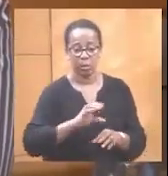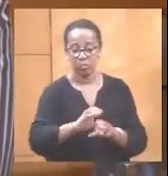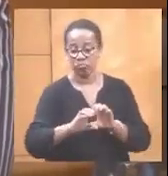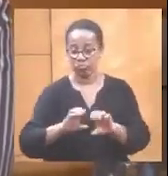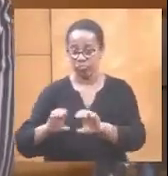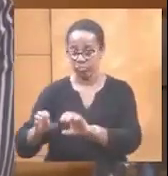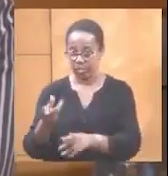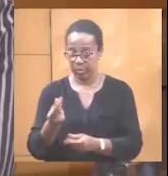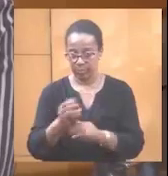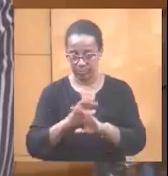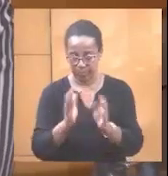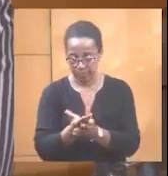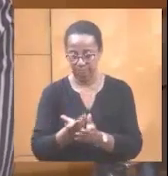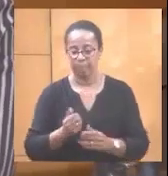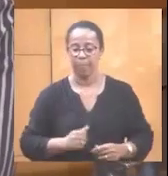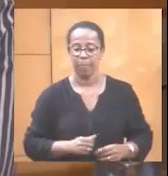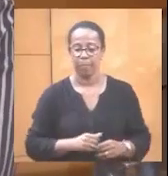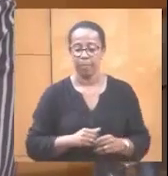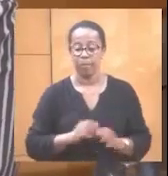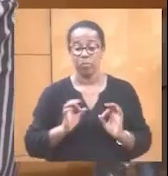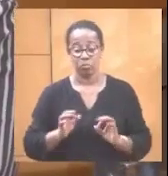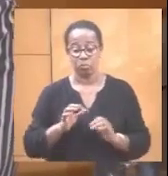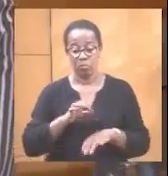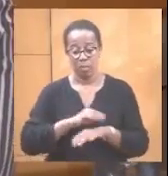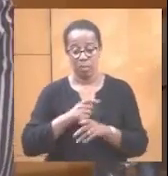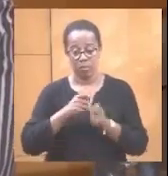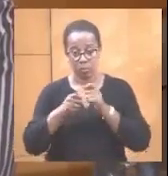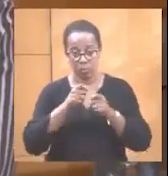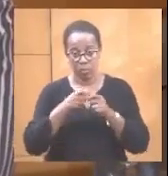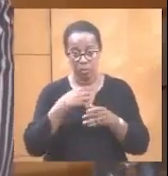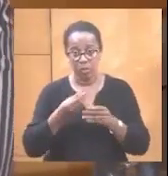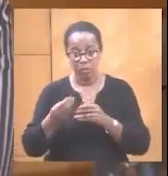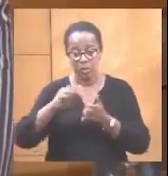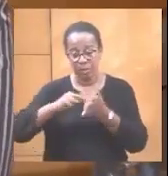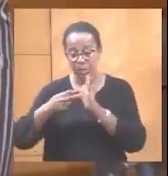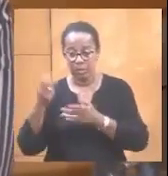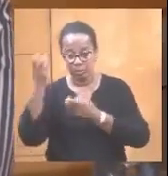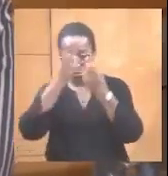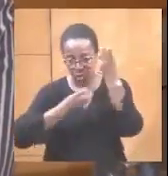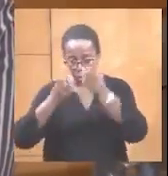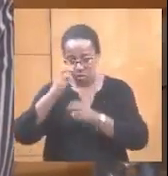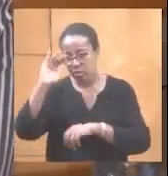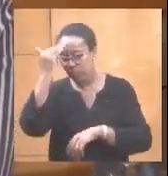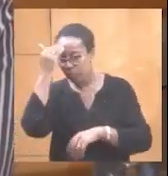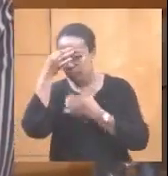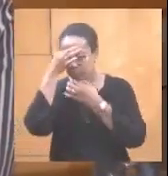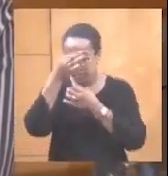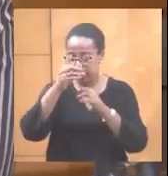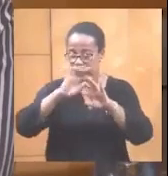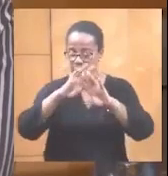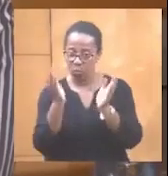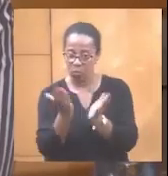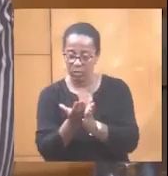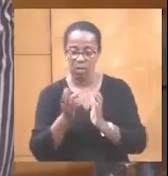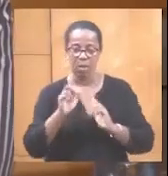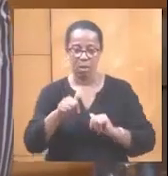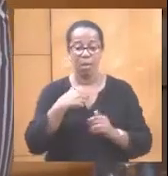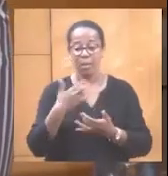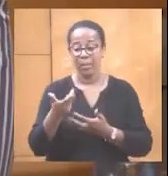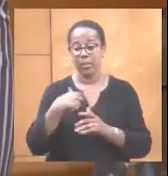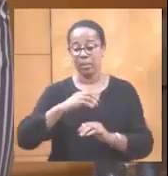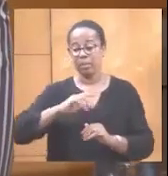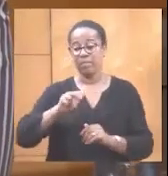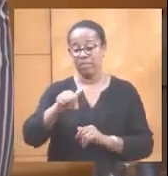parlons, en tout cas, j'ai demandé à nos techniciens qui nous assistent de rechercher à savoir précisément le montant précis que la Martinique